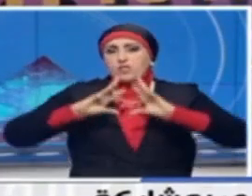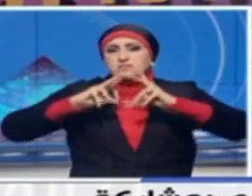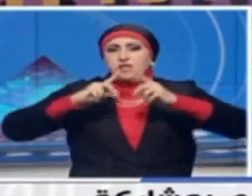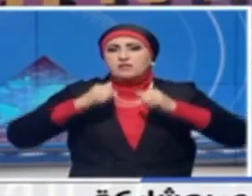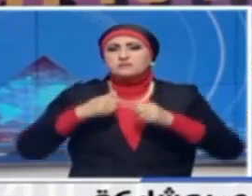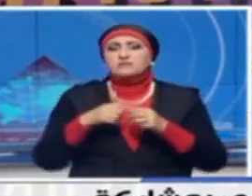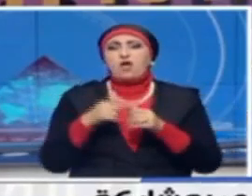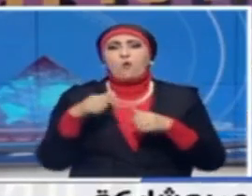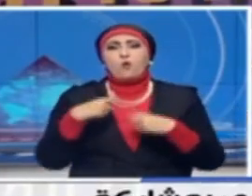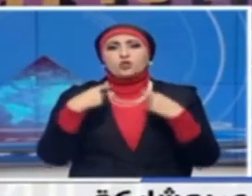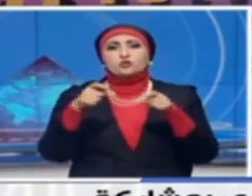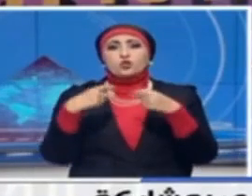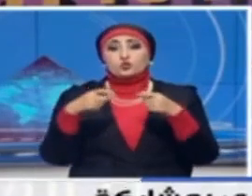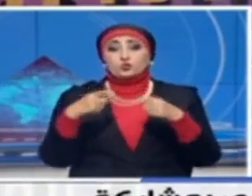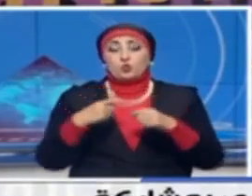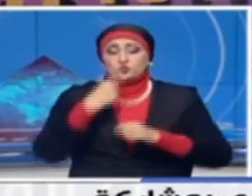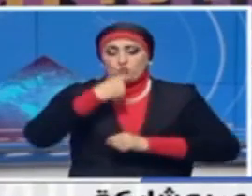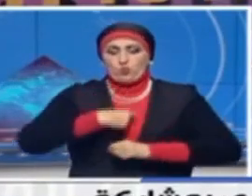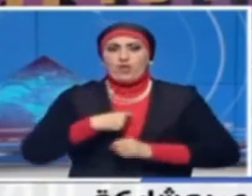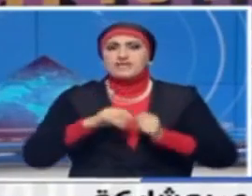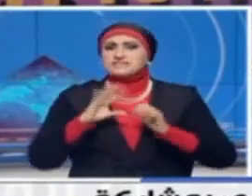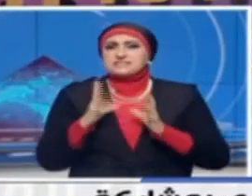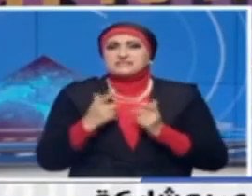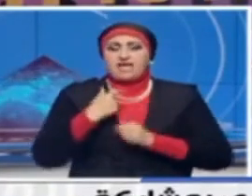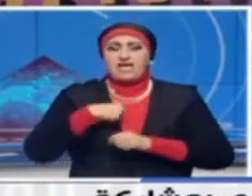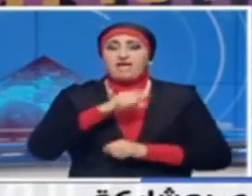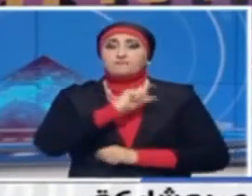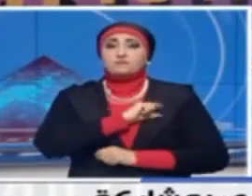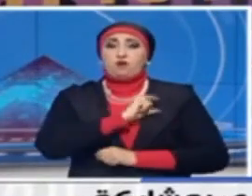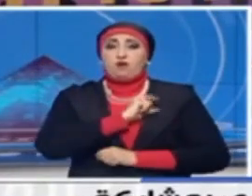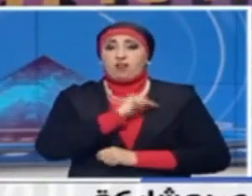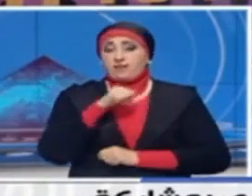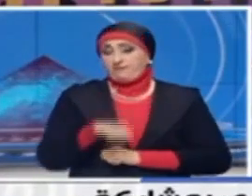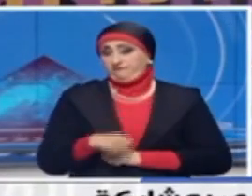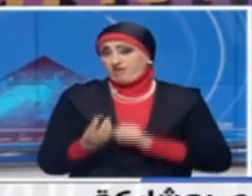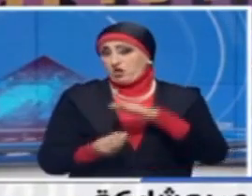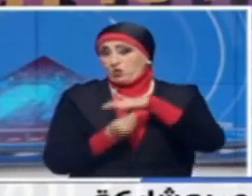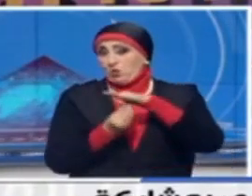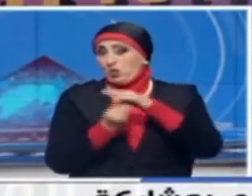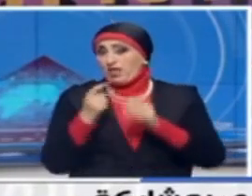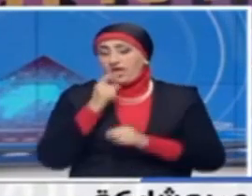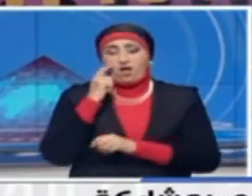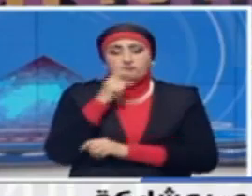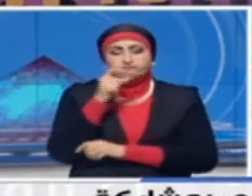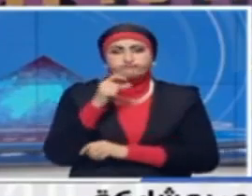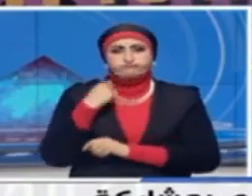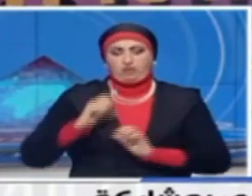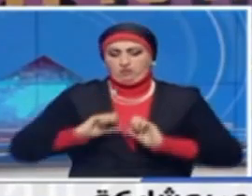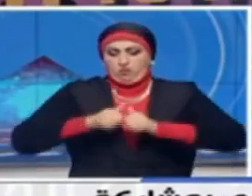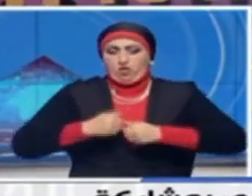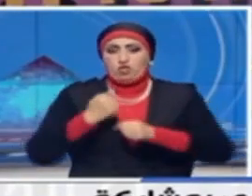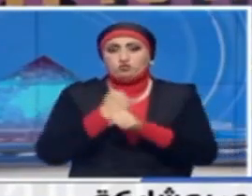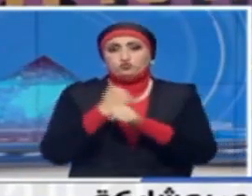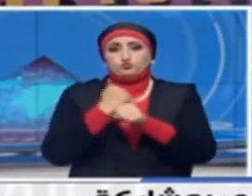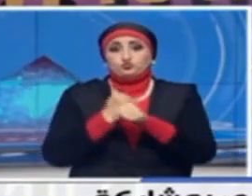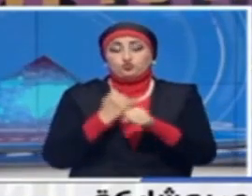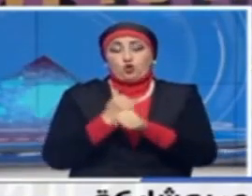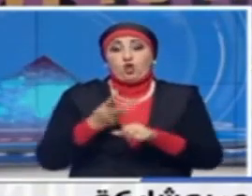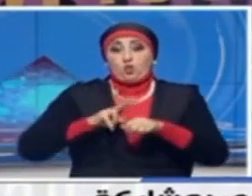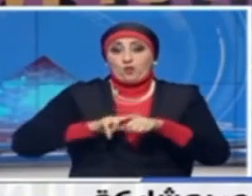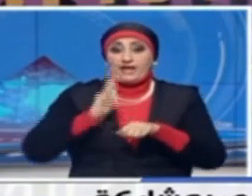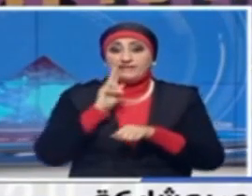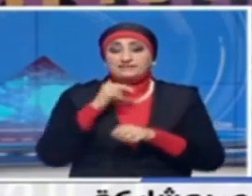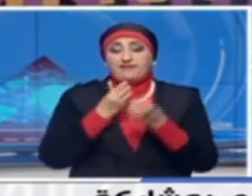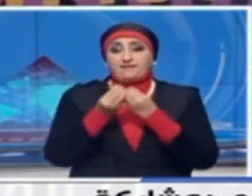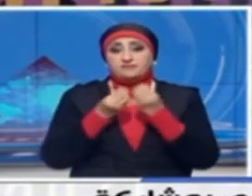التكنولوجي وإعداد وتأهيل الطلاب، طلاب الجامعات وشباب الدارسين والباحثين إلى سوق العمل. كذلك